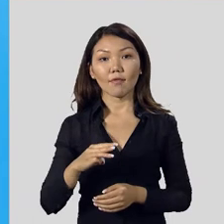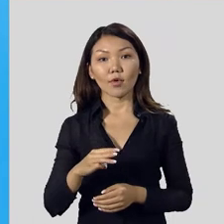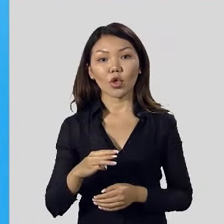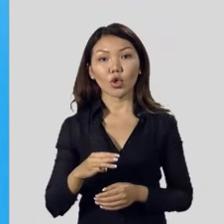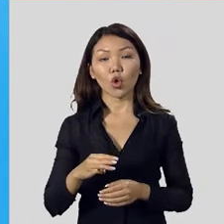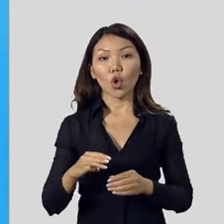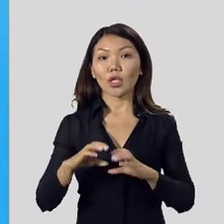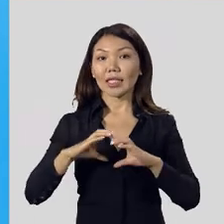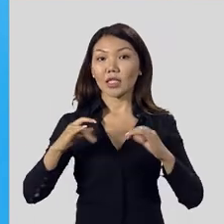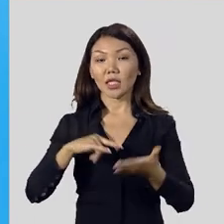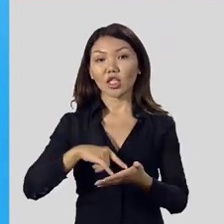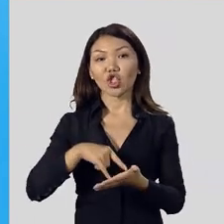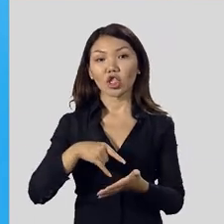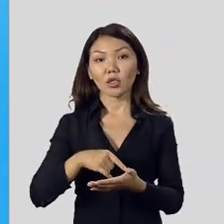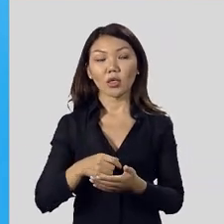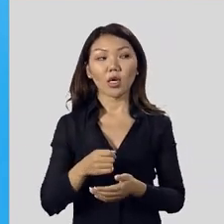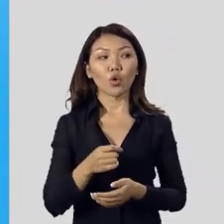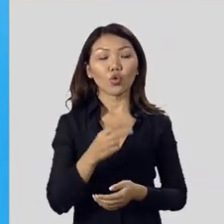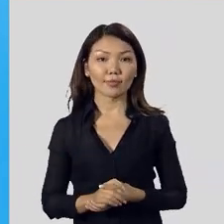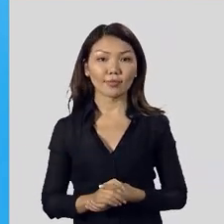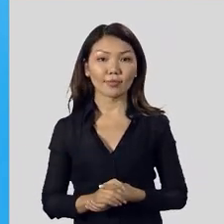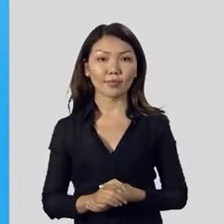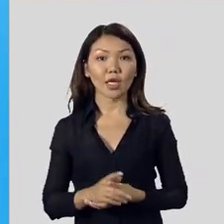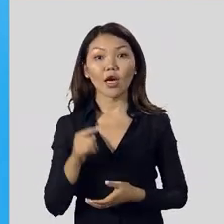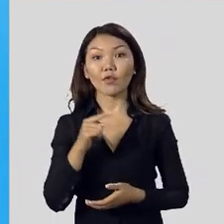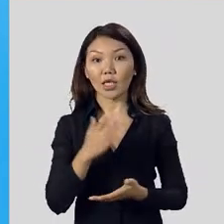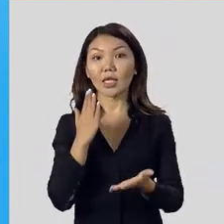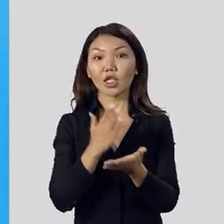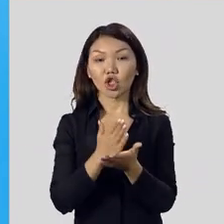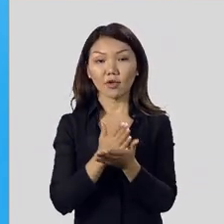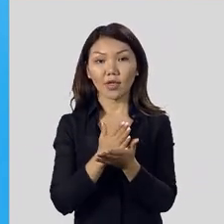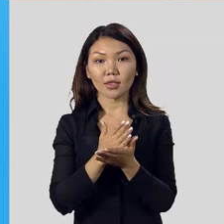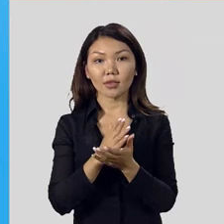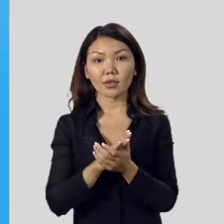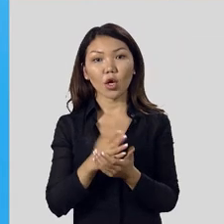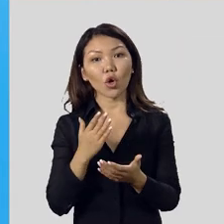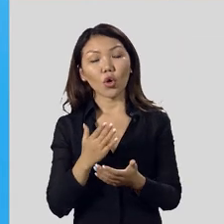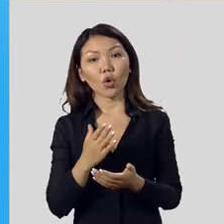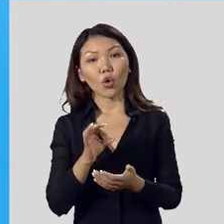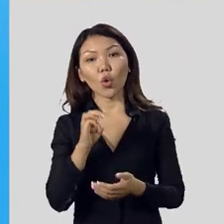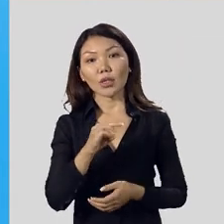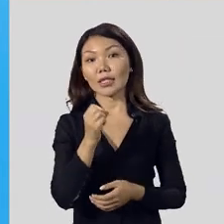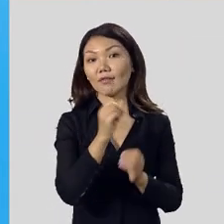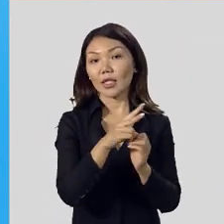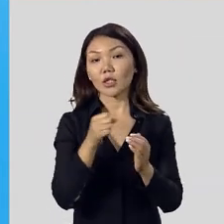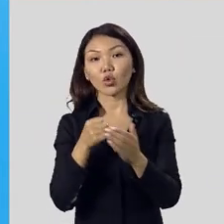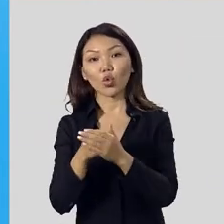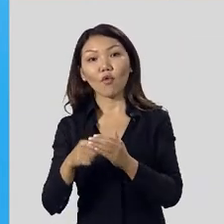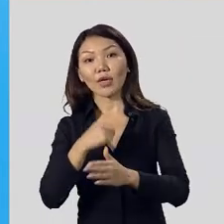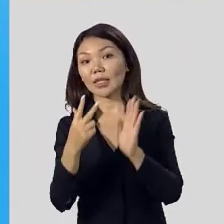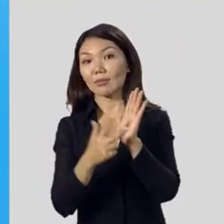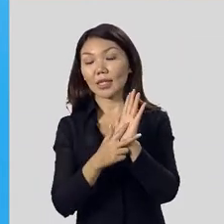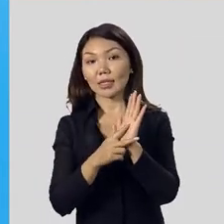от 2,5 до 3 миллиметров. В ней насчитывается от 12 до